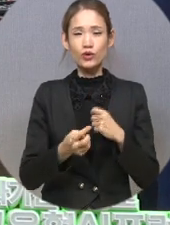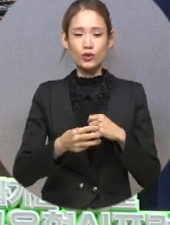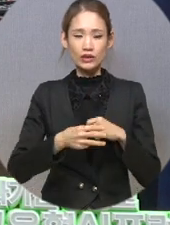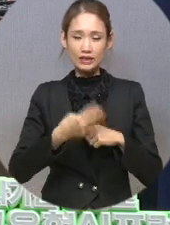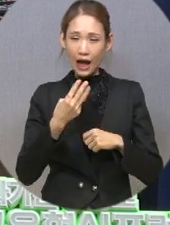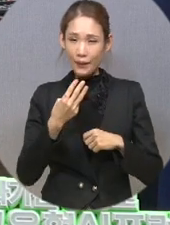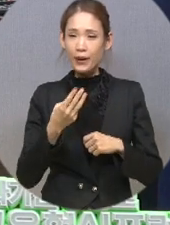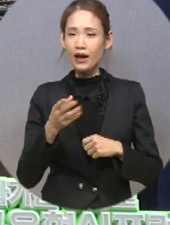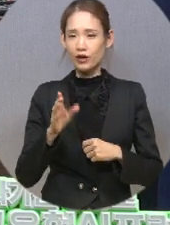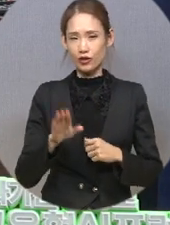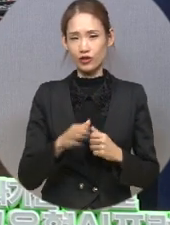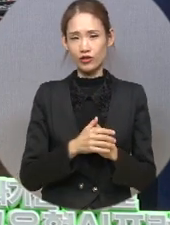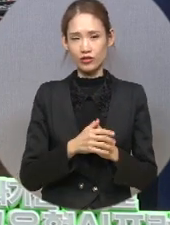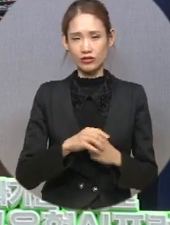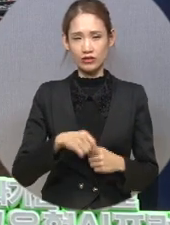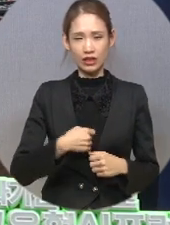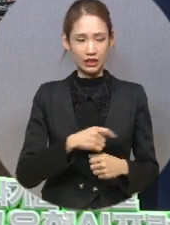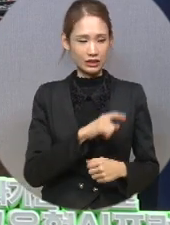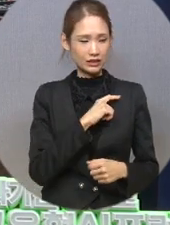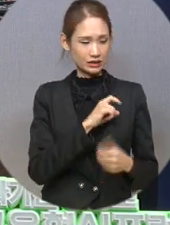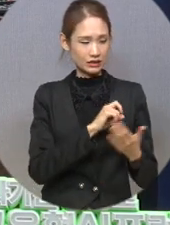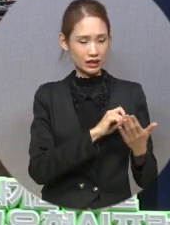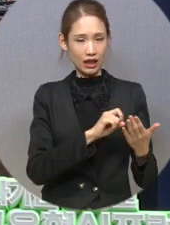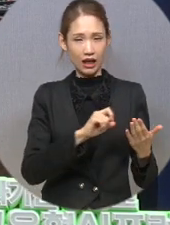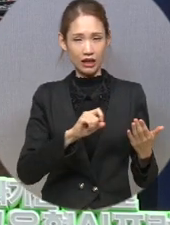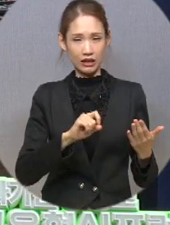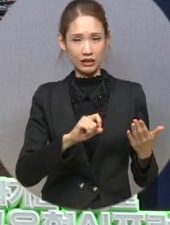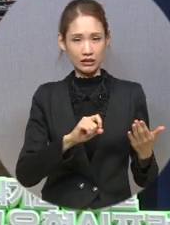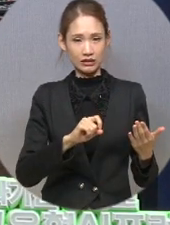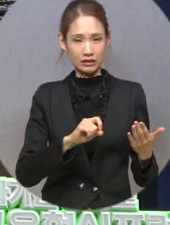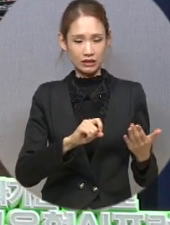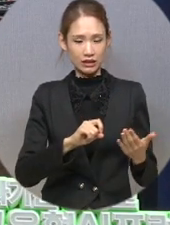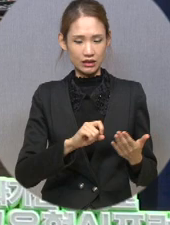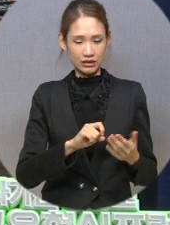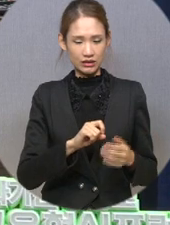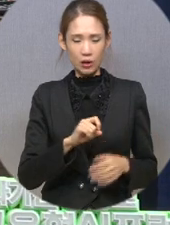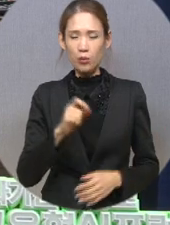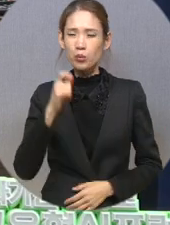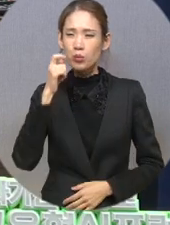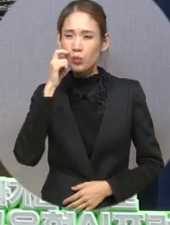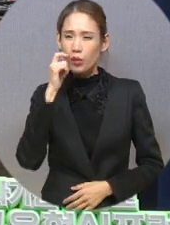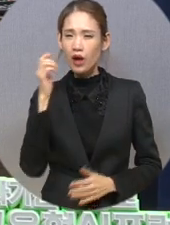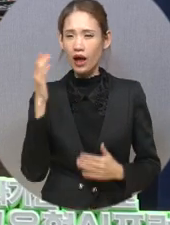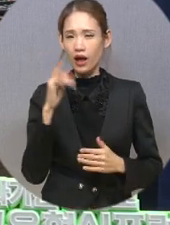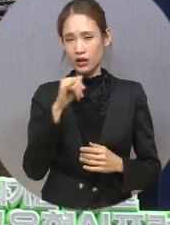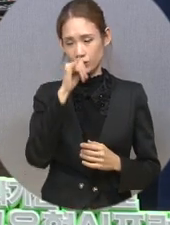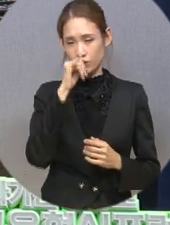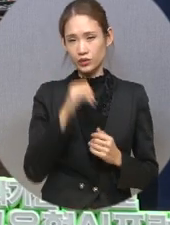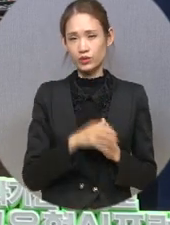3학년인데 자기 이름 세 글자를 똑바로 못 쓰는 아이들도 있더라. 그래서 특별하게 뭐